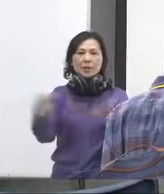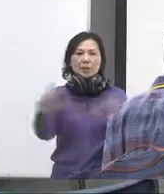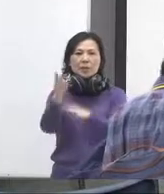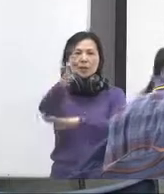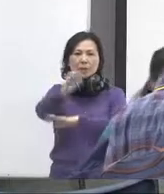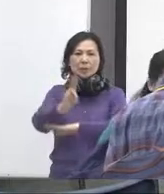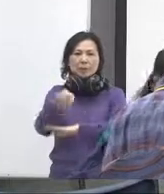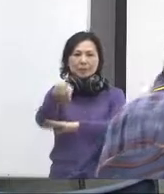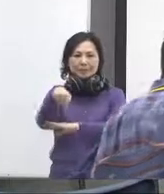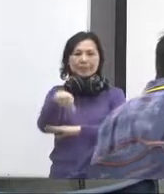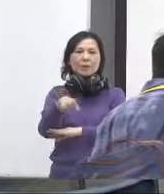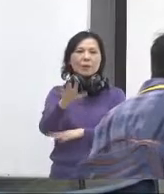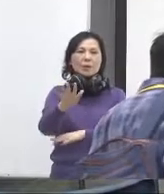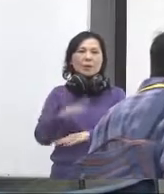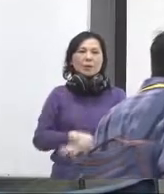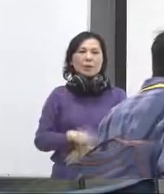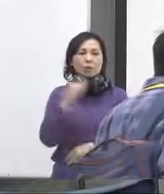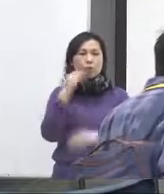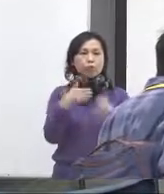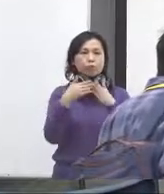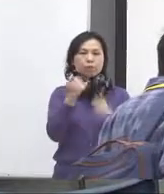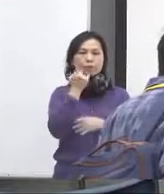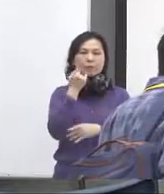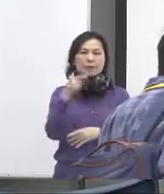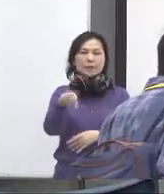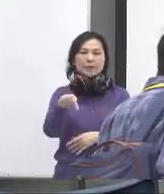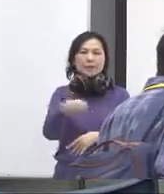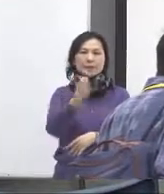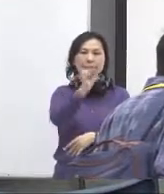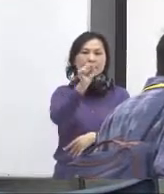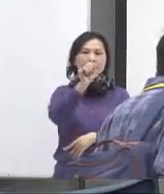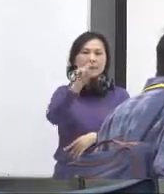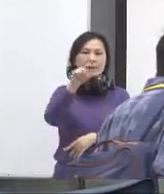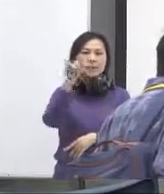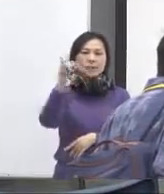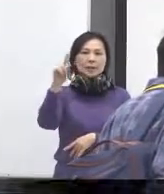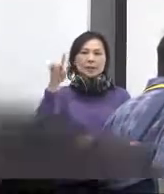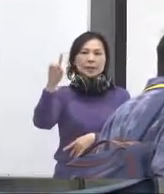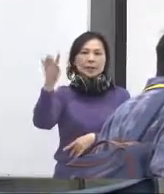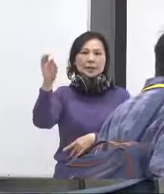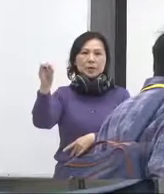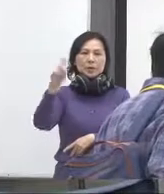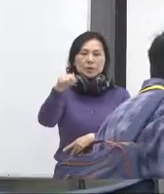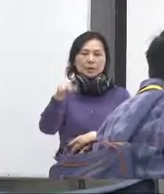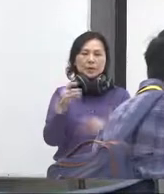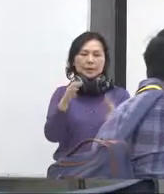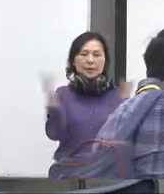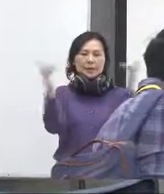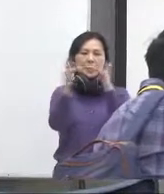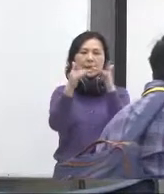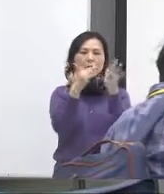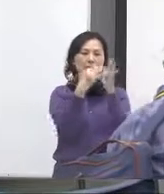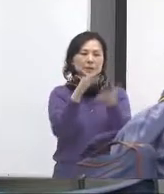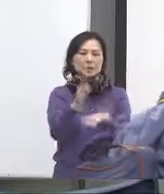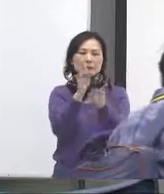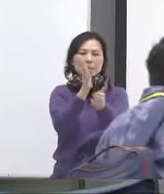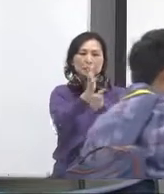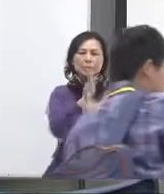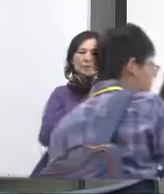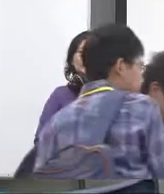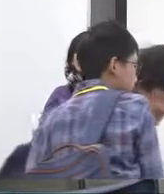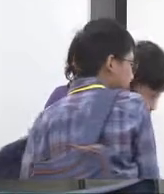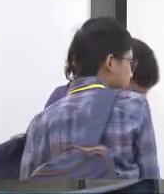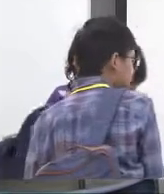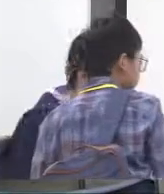件裡面那大家有需要的話都可以用裡面的SlideDo連結來去做提問那在這邊再宣傳一次我們的Unconf